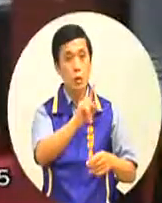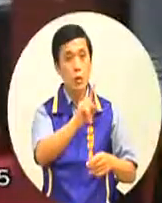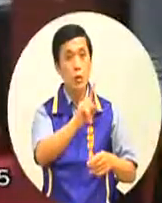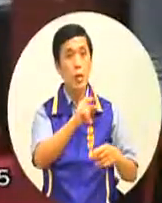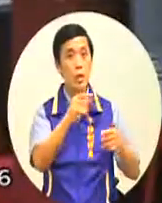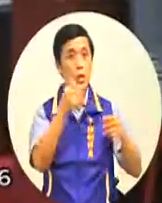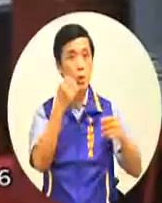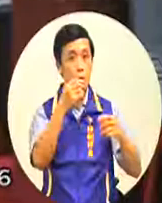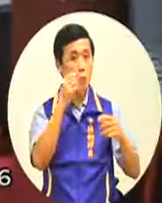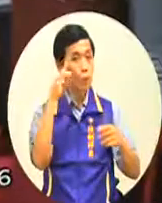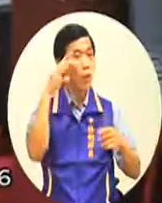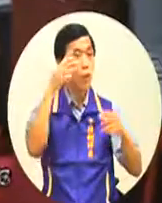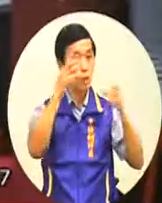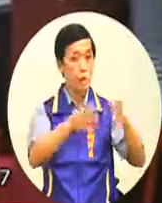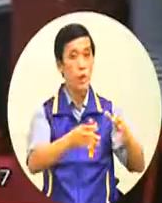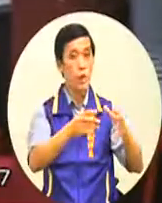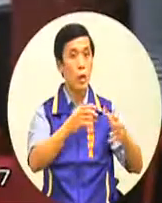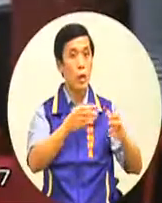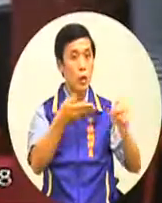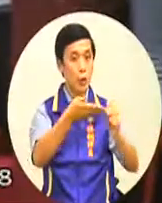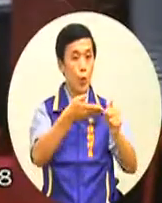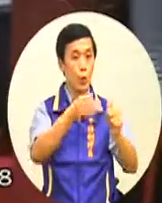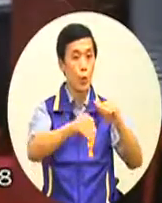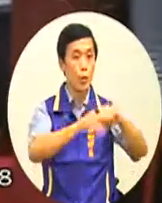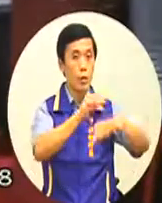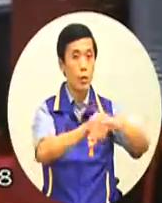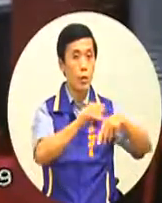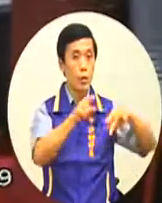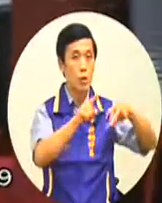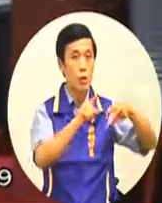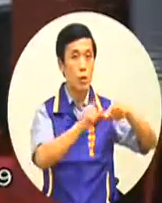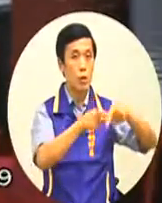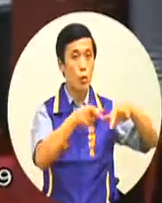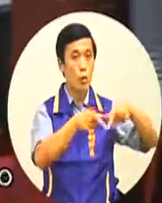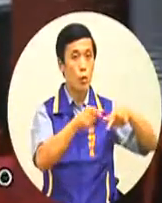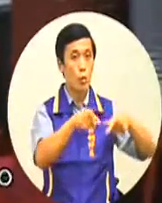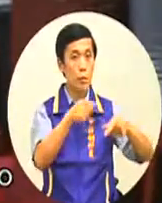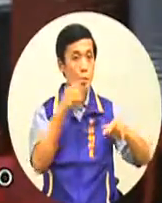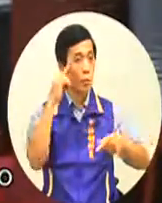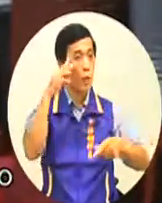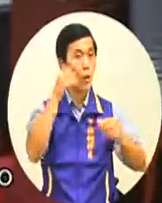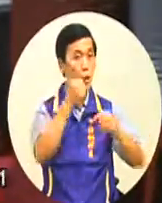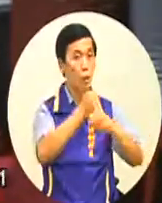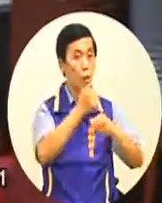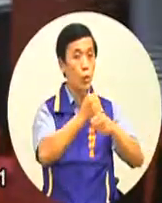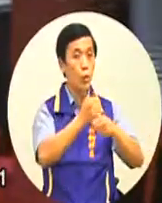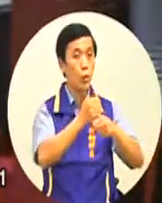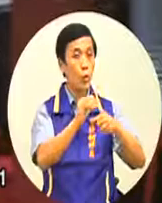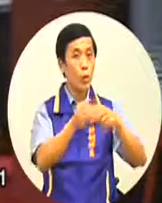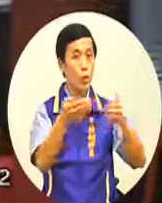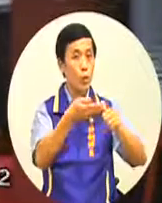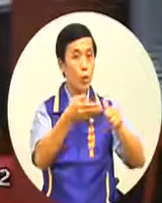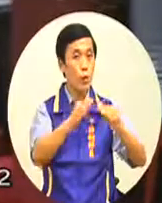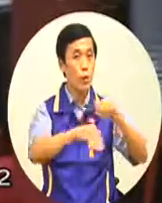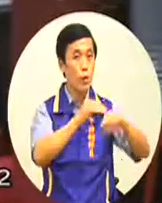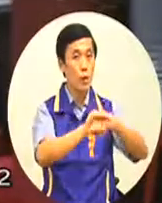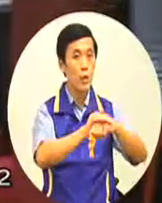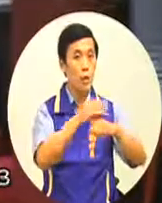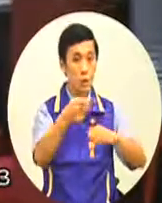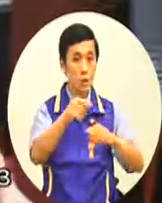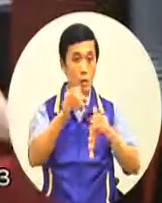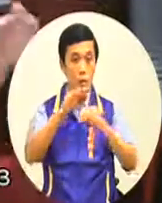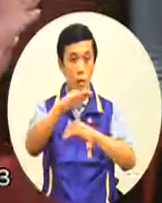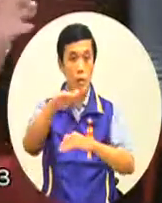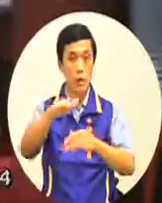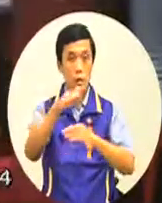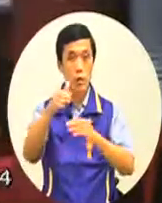心哈，那我就去看了。那事实上，他们不只做到创业育成，他们还做到什么社会企业，连社会企业都需要去孵